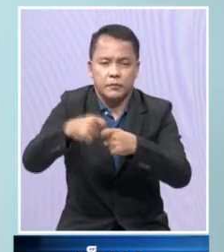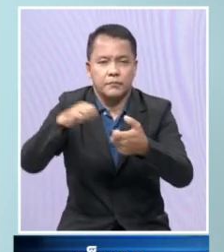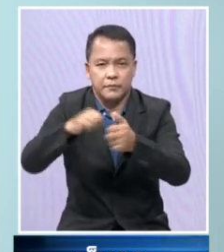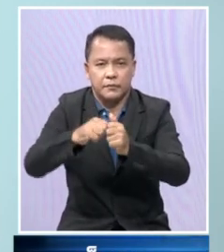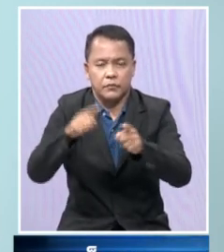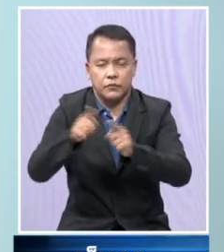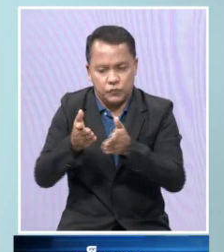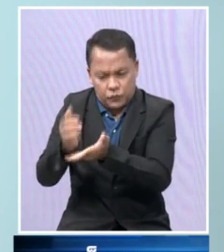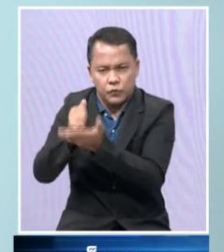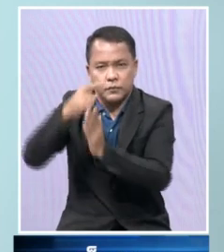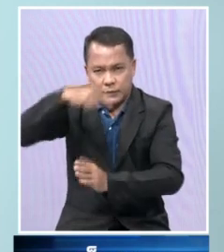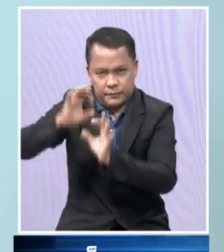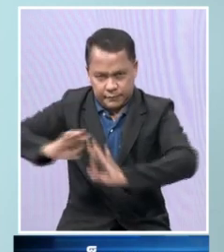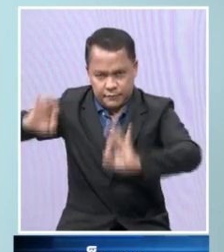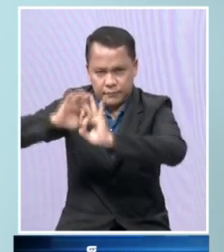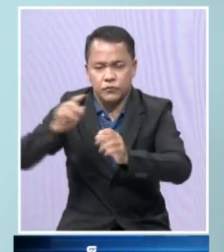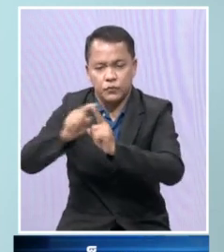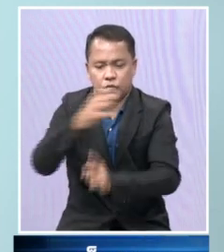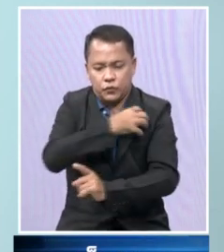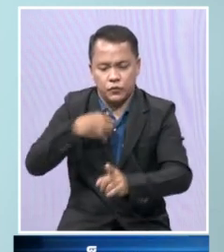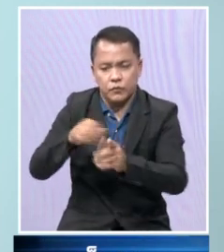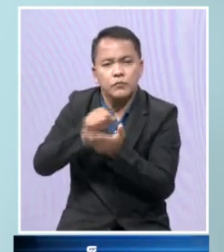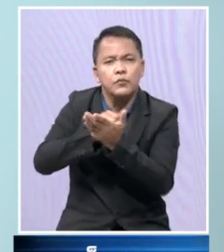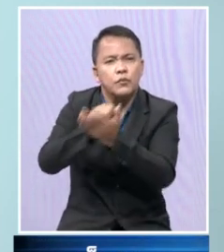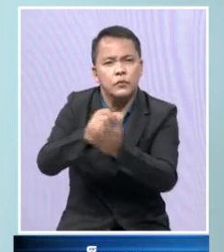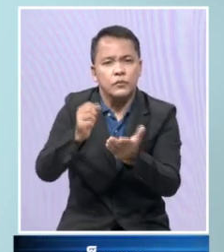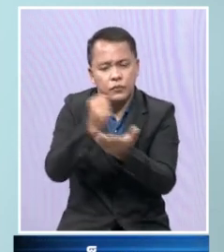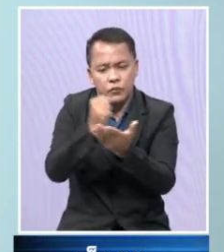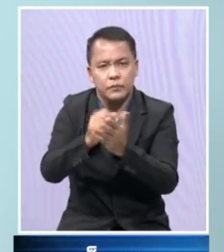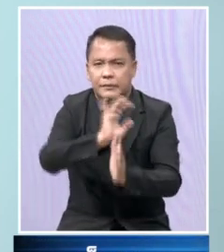ยคือมุ่งในเรื่องของการช่วยเหลือก่อนอ่ะติดต่อสถานทูตในเรื่องของการช่วยเหลือเป็นอันดับแรกนะครับ